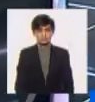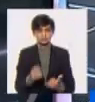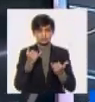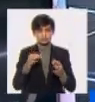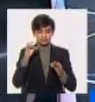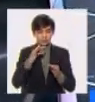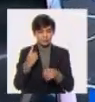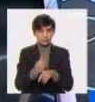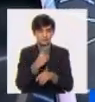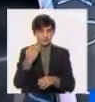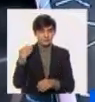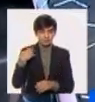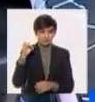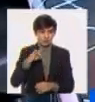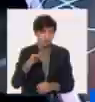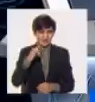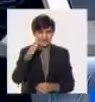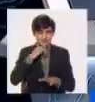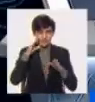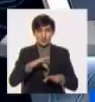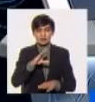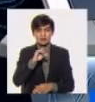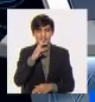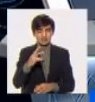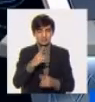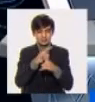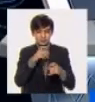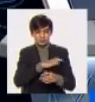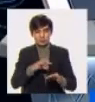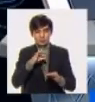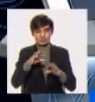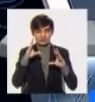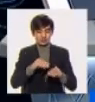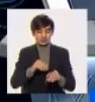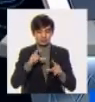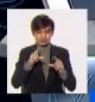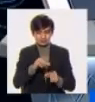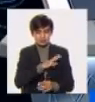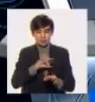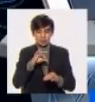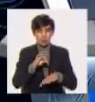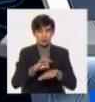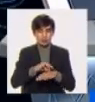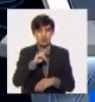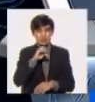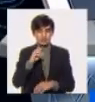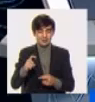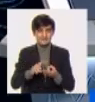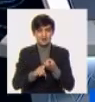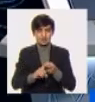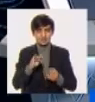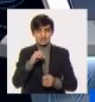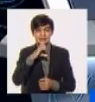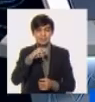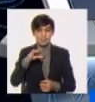Сегодня, пожалуй, впервые за последнее время казахстанские санэпидемиологи заявили о снижении прироста заболеваемости коронавирусом. Спад